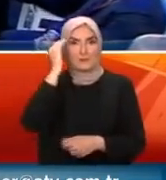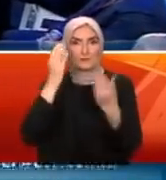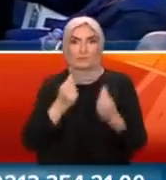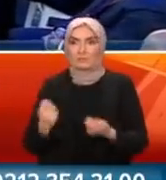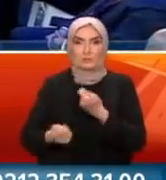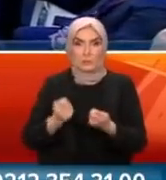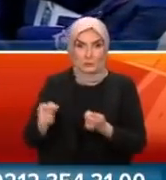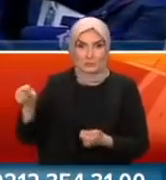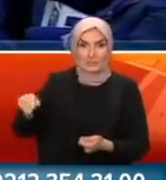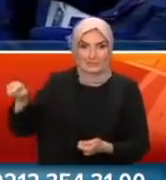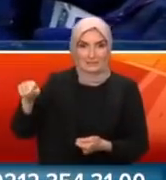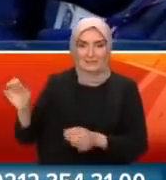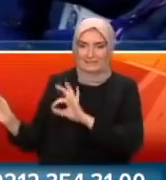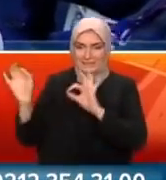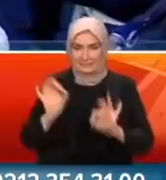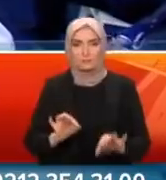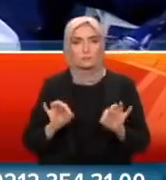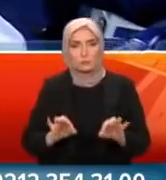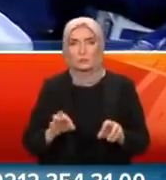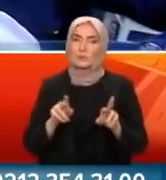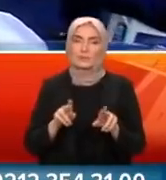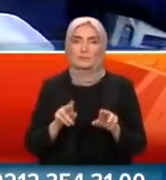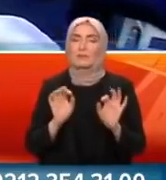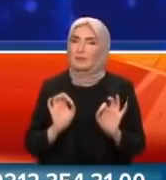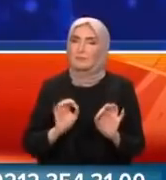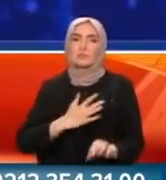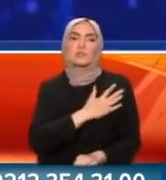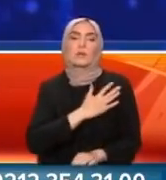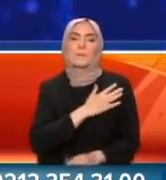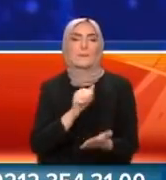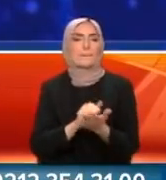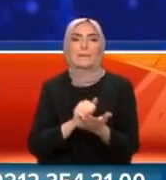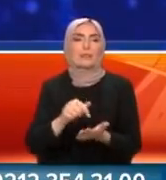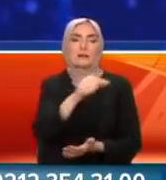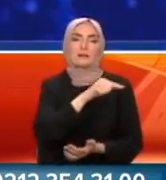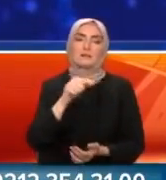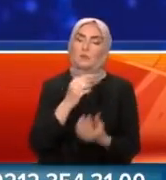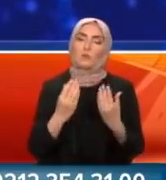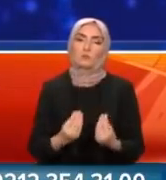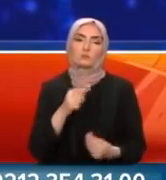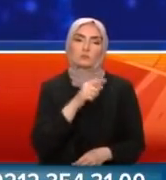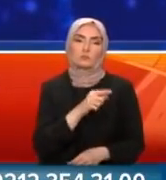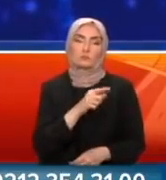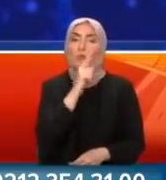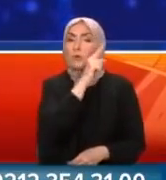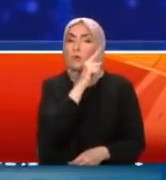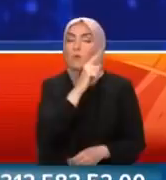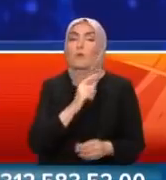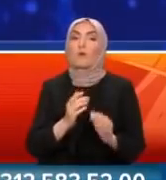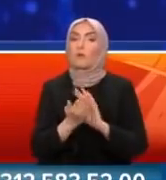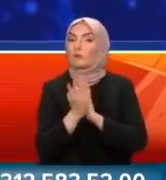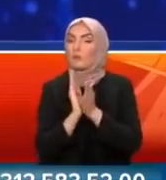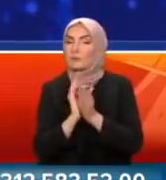Bugün olduğu gibi yine CHP medyası olmuştur bro dönemi cevap zihniyetindeki